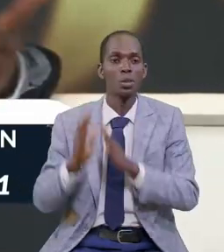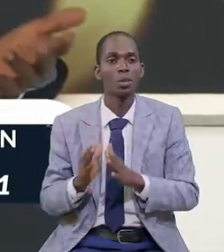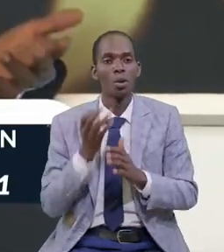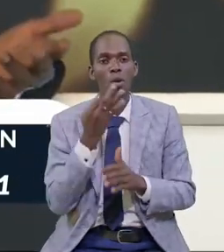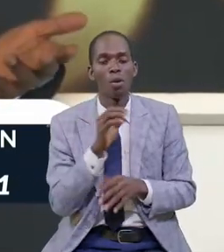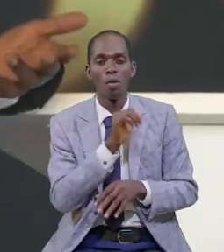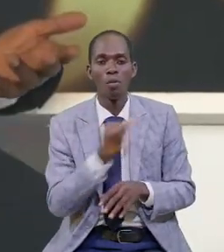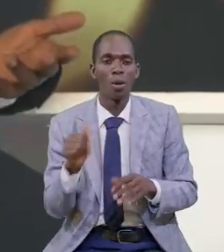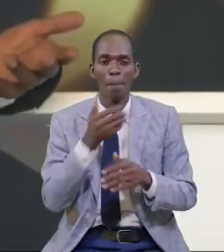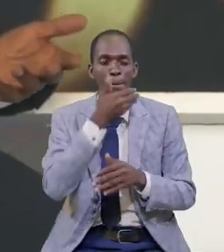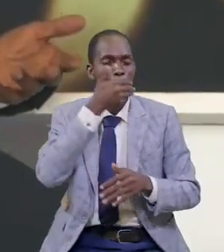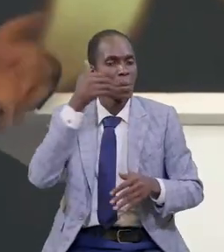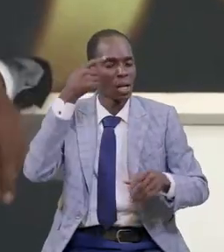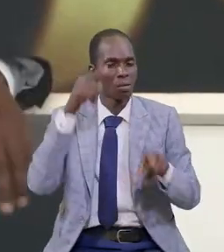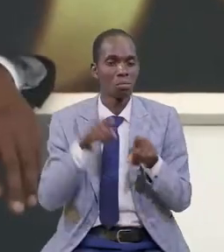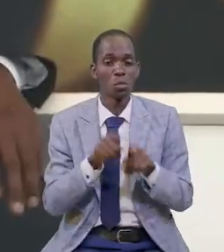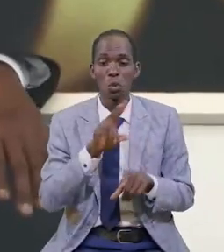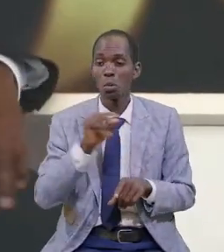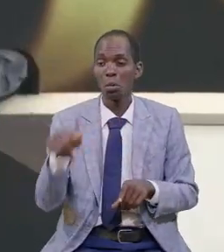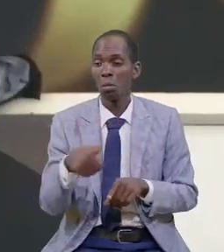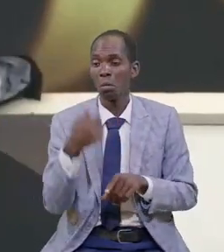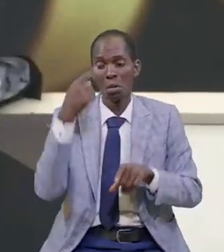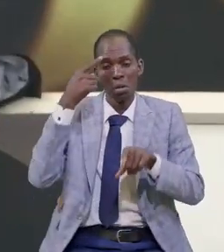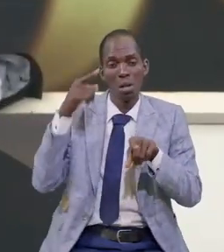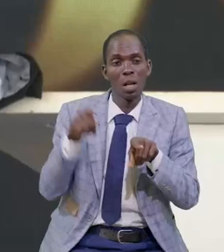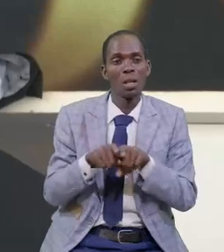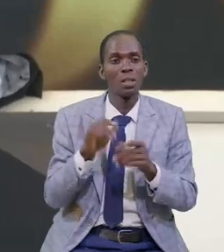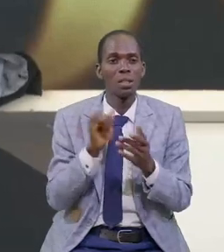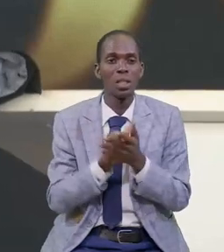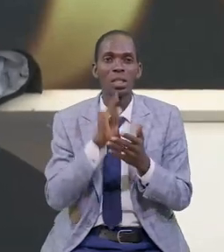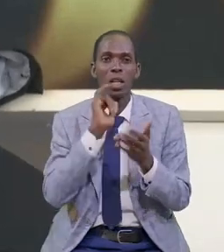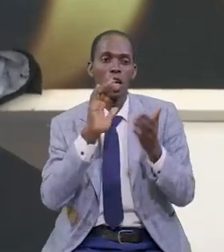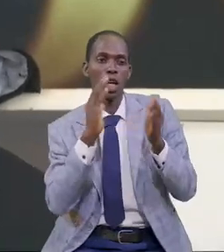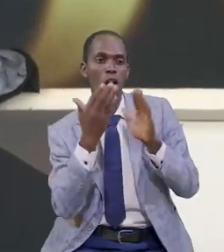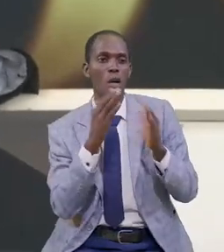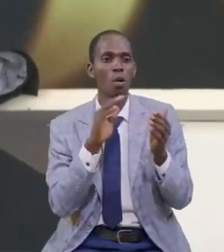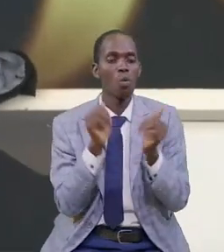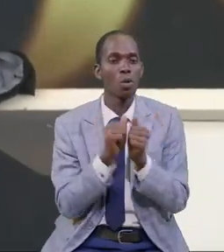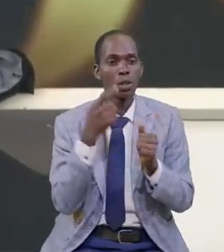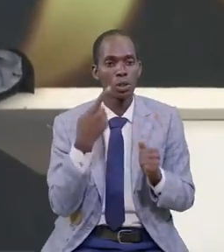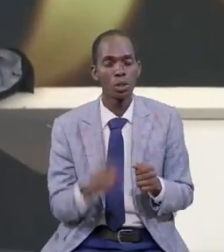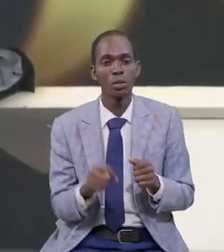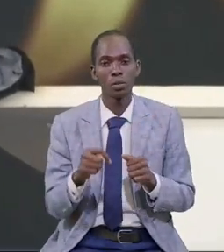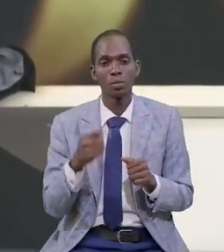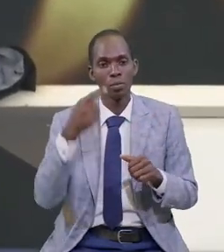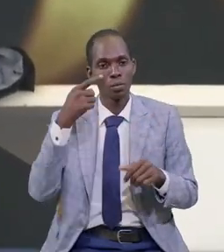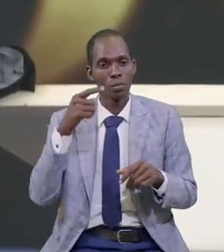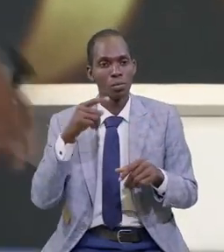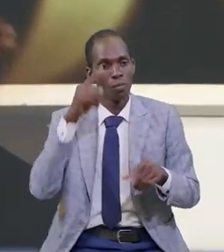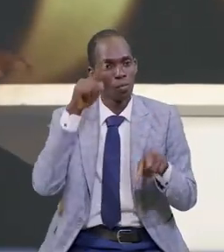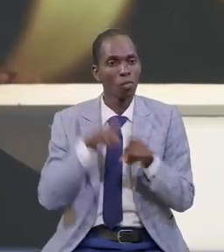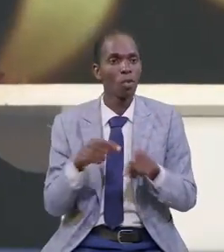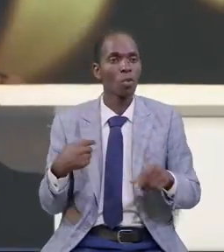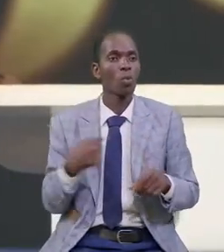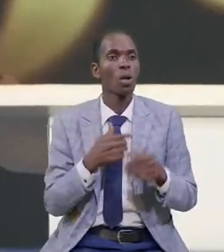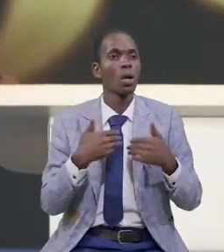excellente il n'y a point d'autrre euh alliance qui soit comparable à ce que nous avons en